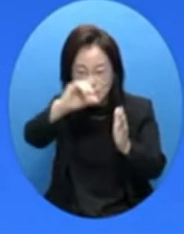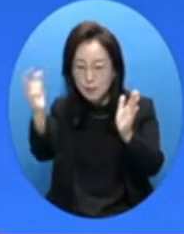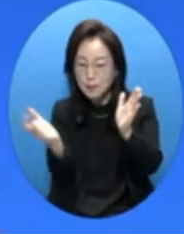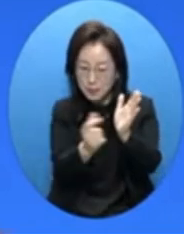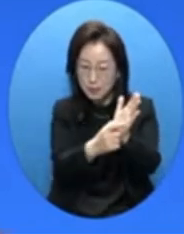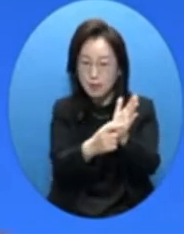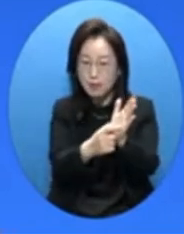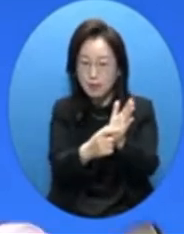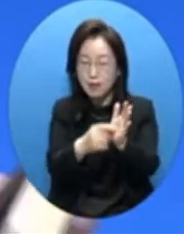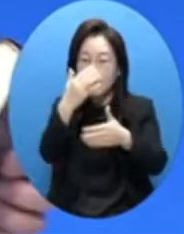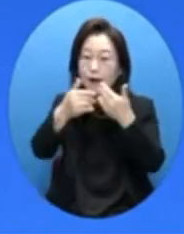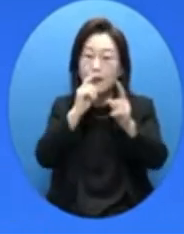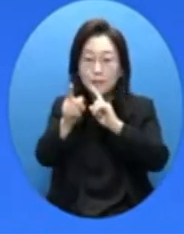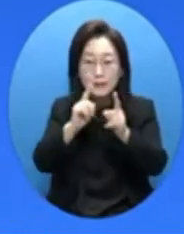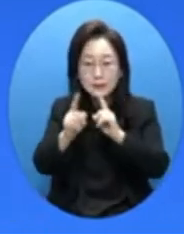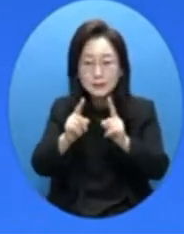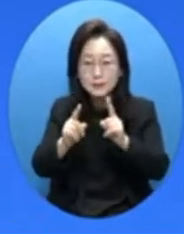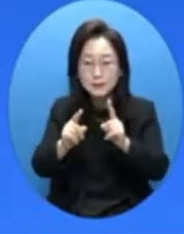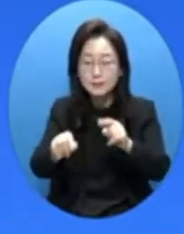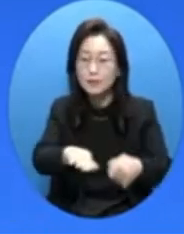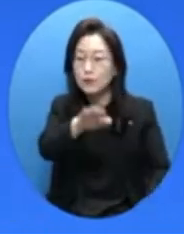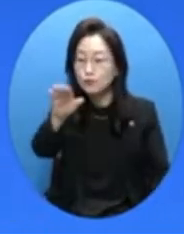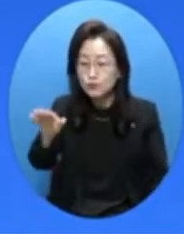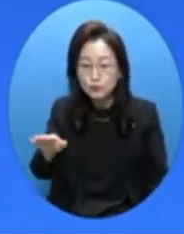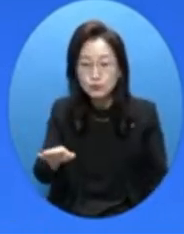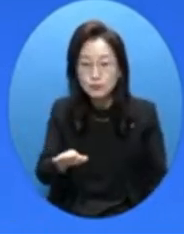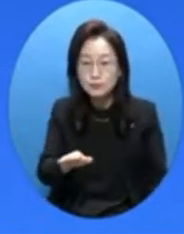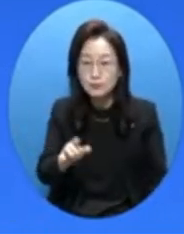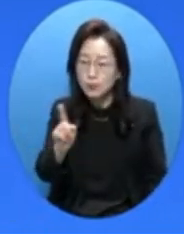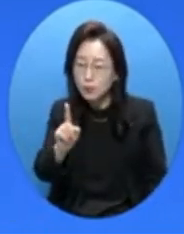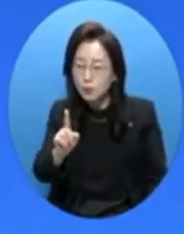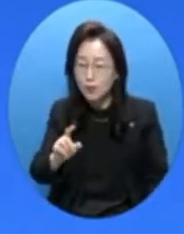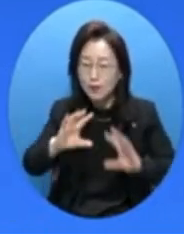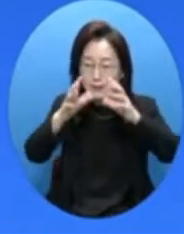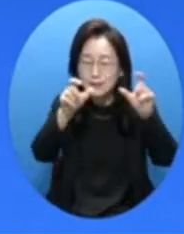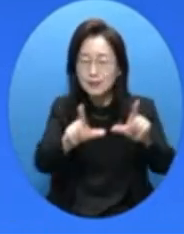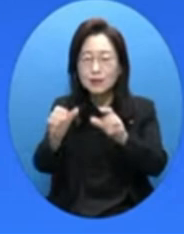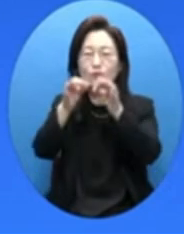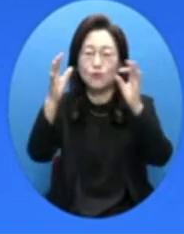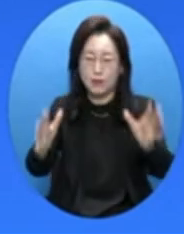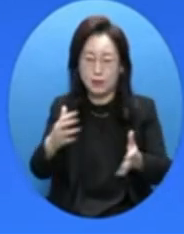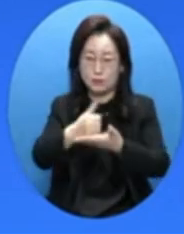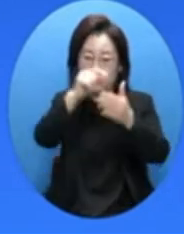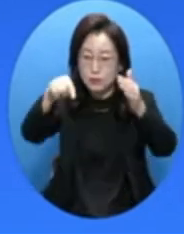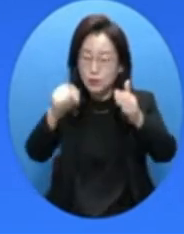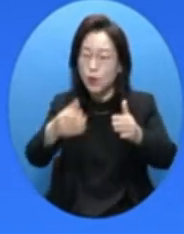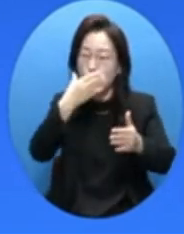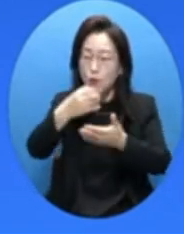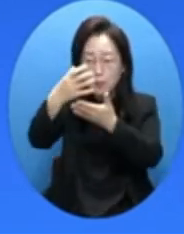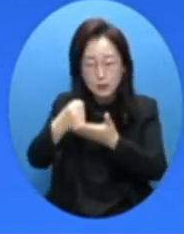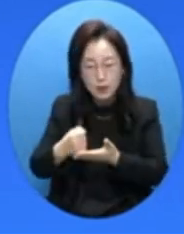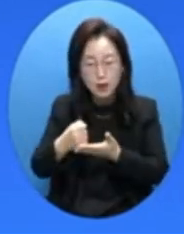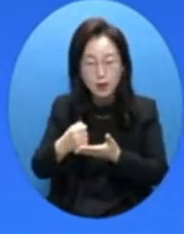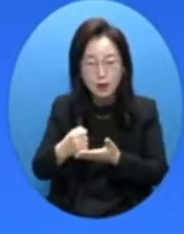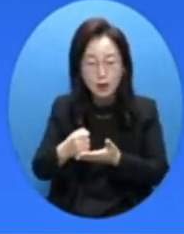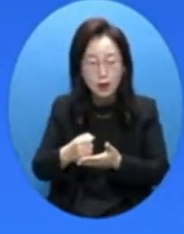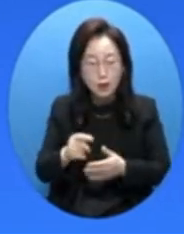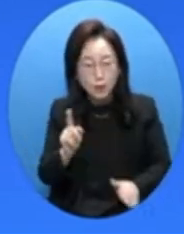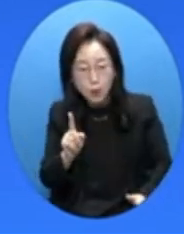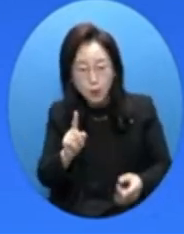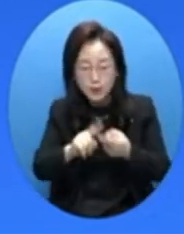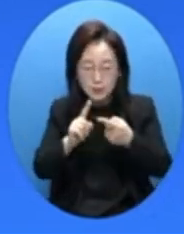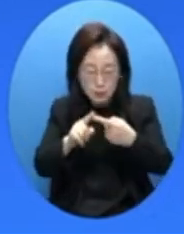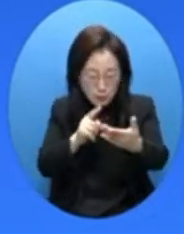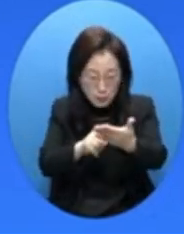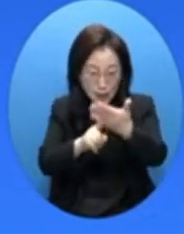있습니다이 말씀은 우리가 어떻게 이상한 사람 동안 주님 안에서 복 받은 것을 밝히 보여주고